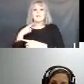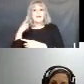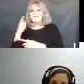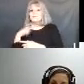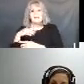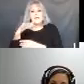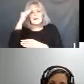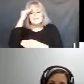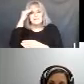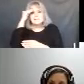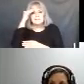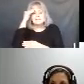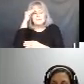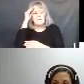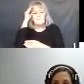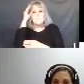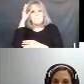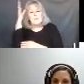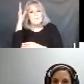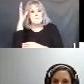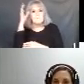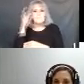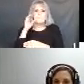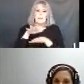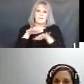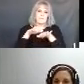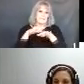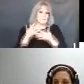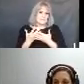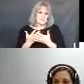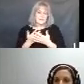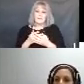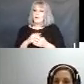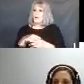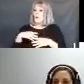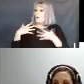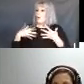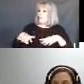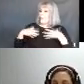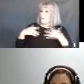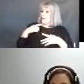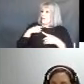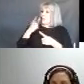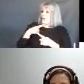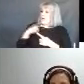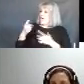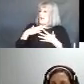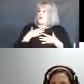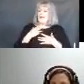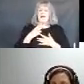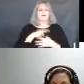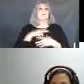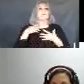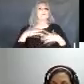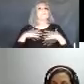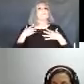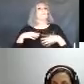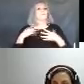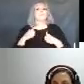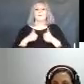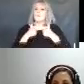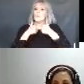Petrus en Johannes ook praat. Hulle was geleerde mense gewees. Hulle was die geleerde mense gewees. Luister, dit is great